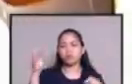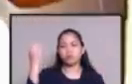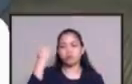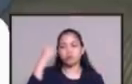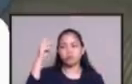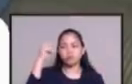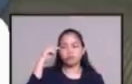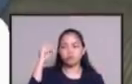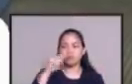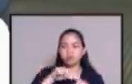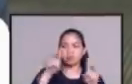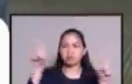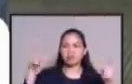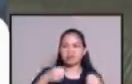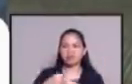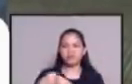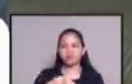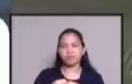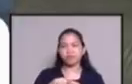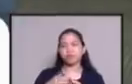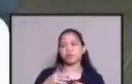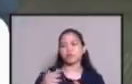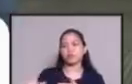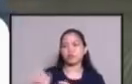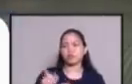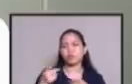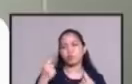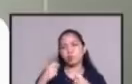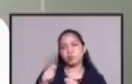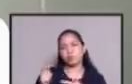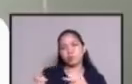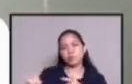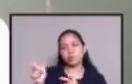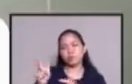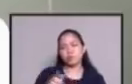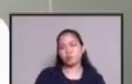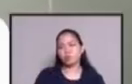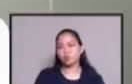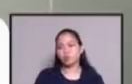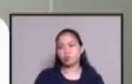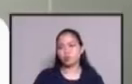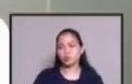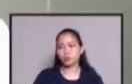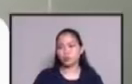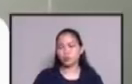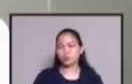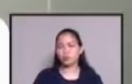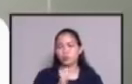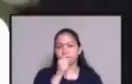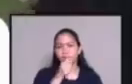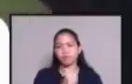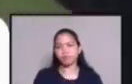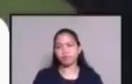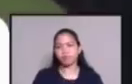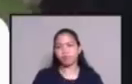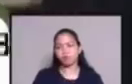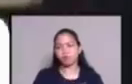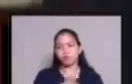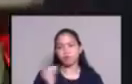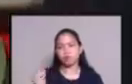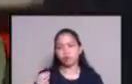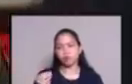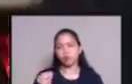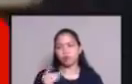Pasyon, pero nang agaw siya ng baril kaya napilitan ng operatiba na paputukan siya. This is actually an offshoot